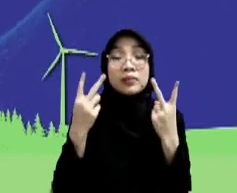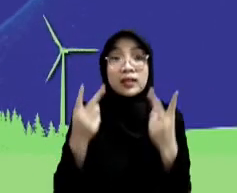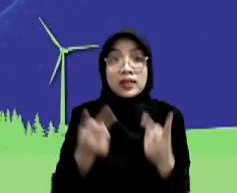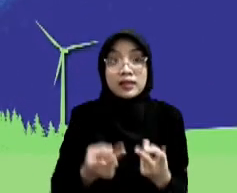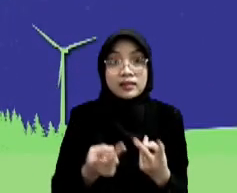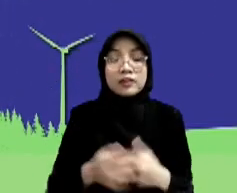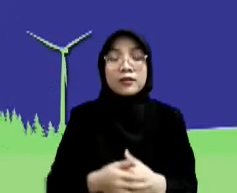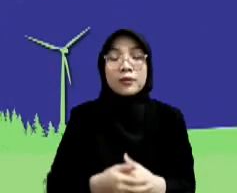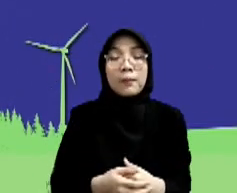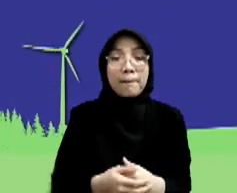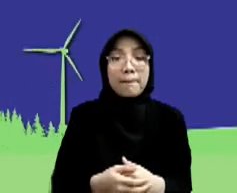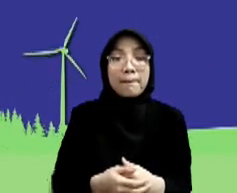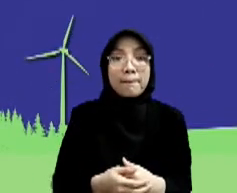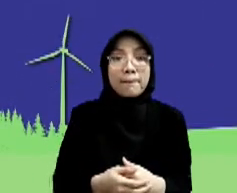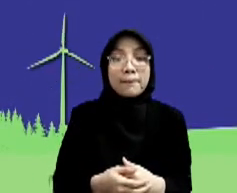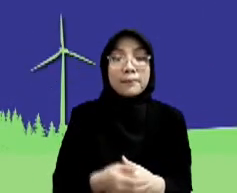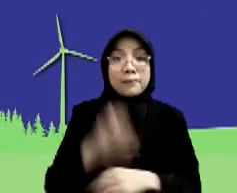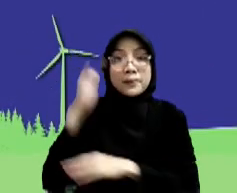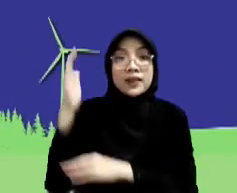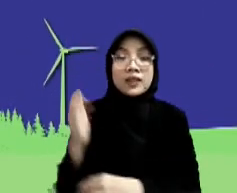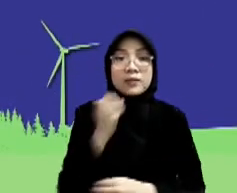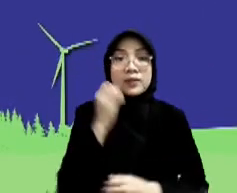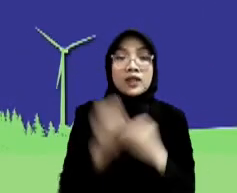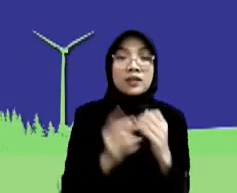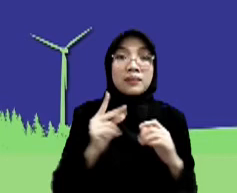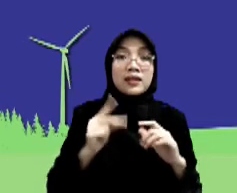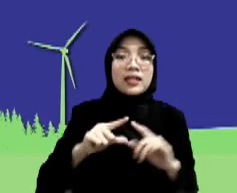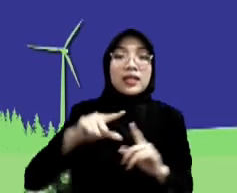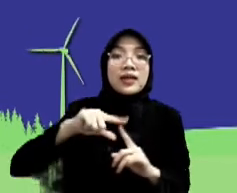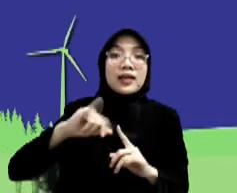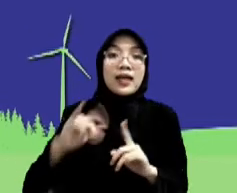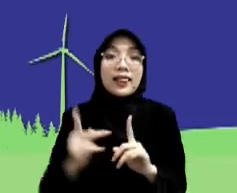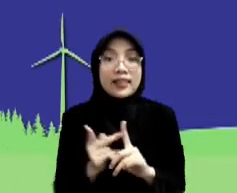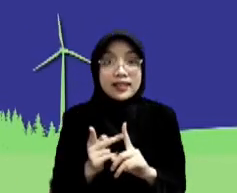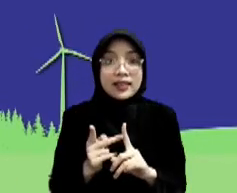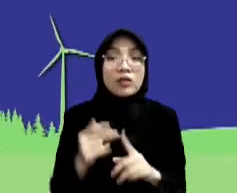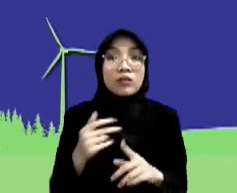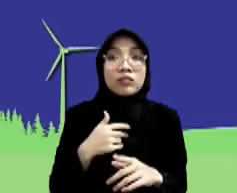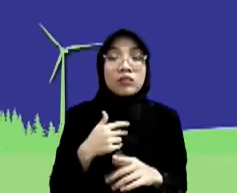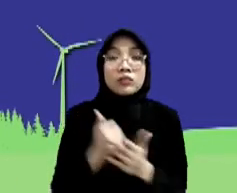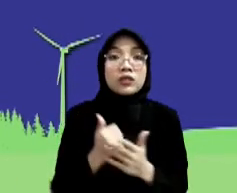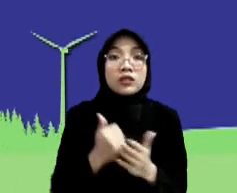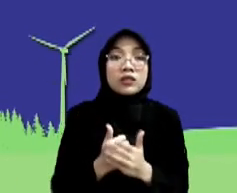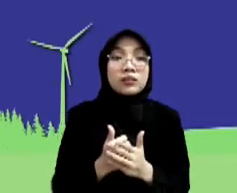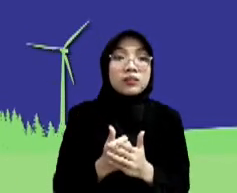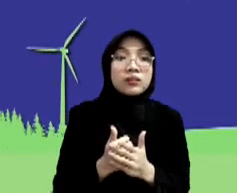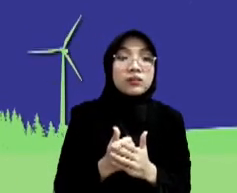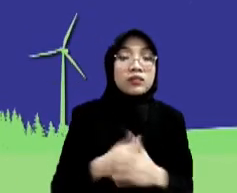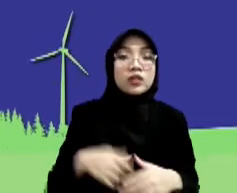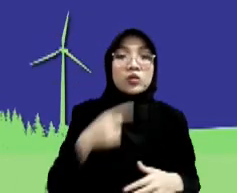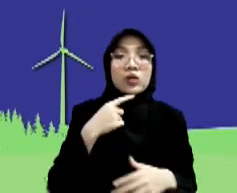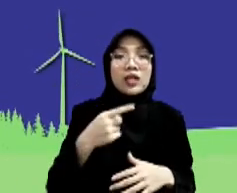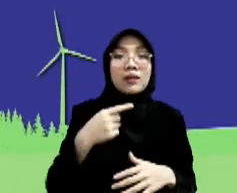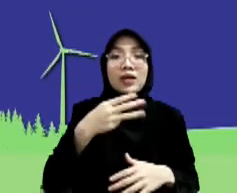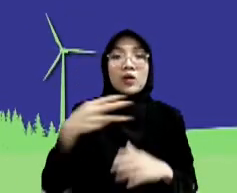namanya E presentasi dari Mbak Ratih tadi dan eh I'm a great believer in circular economy